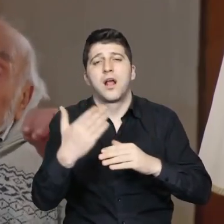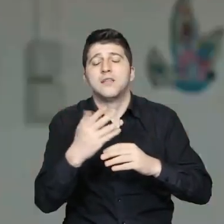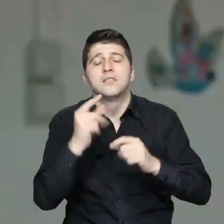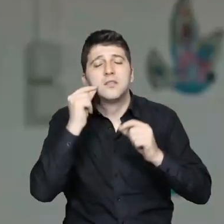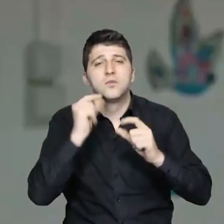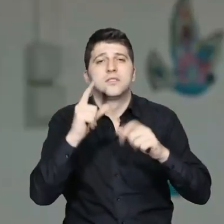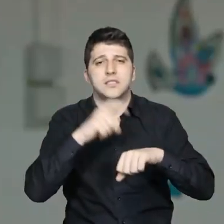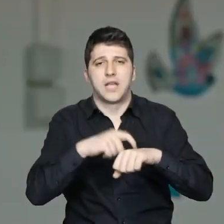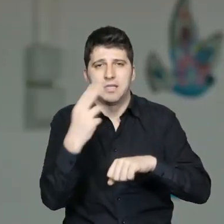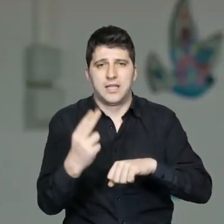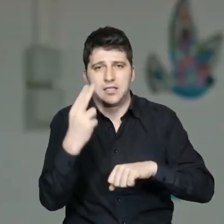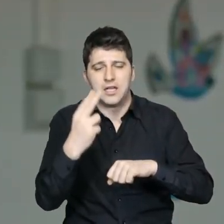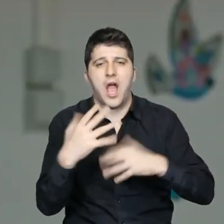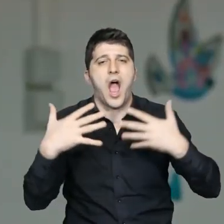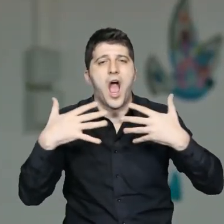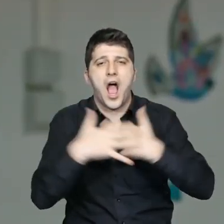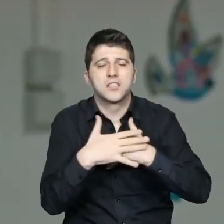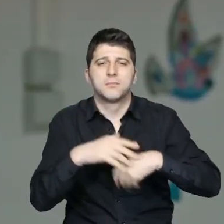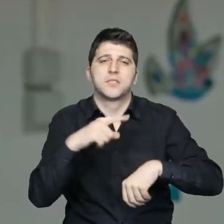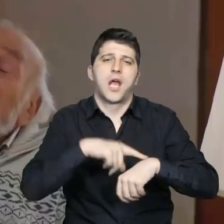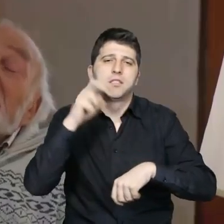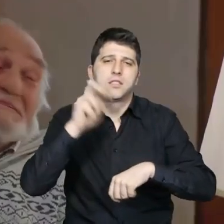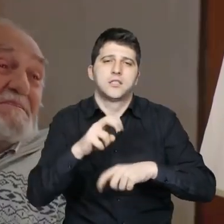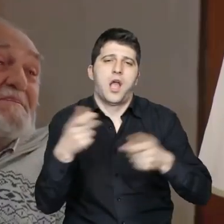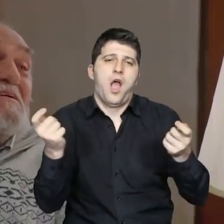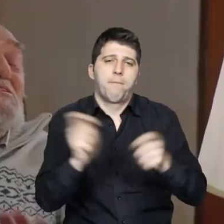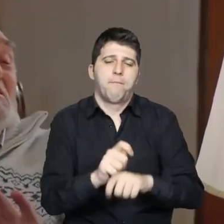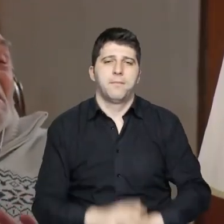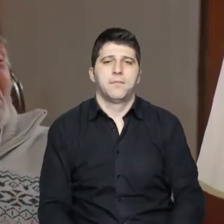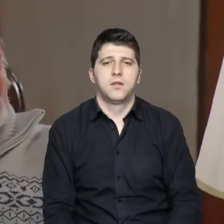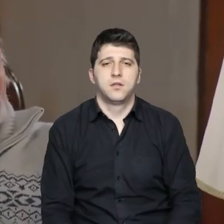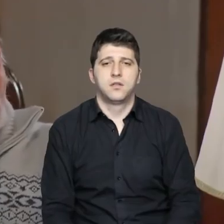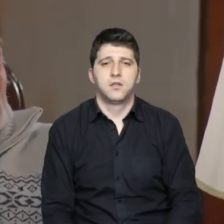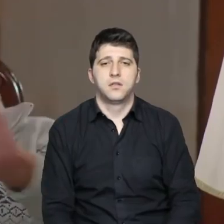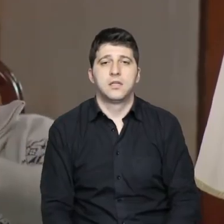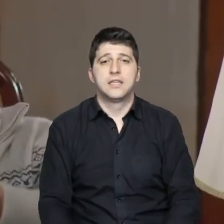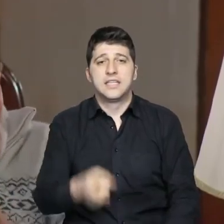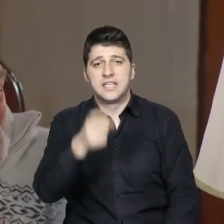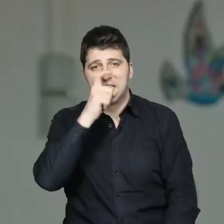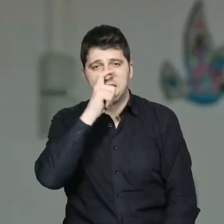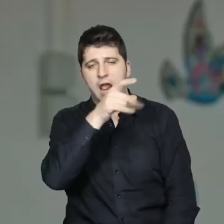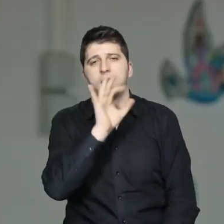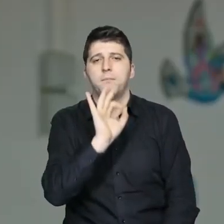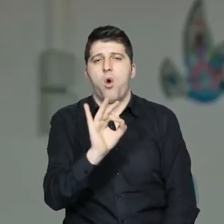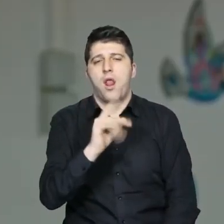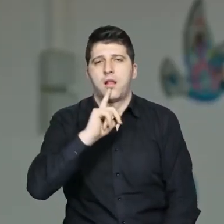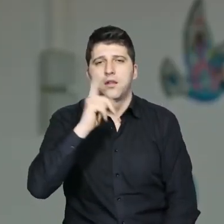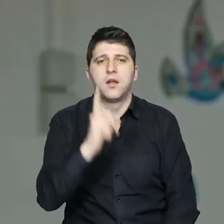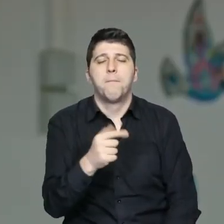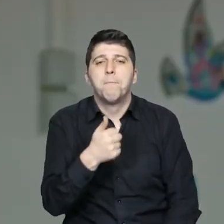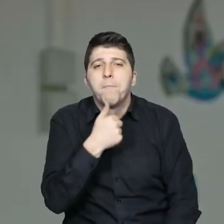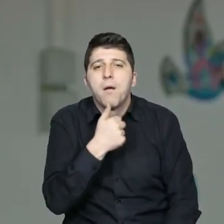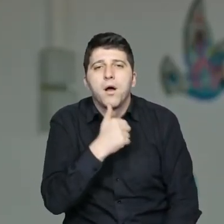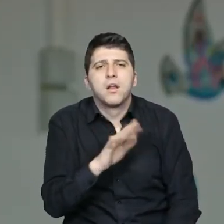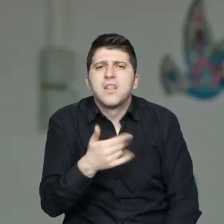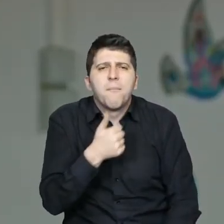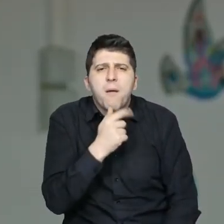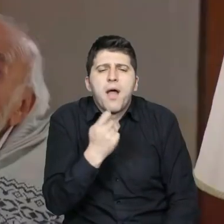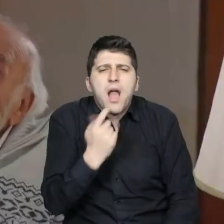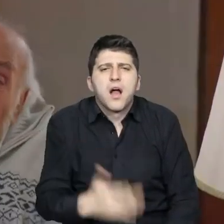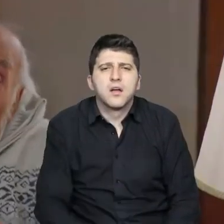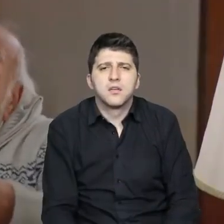saat 7'de. Akşam borusu saat 8'de. Kralınız böyle buyuruyor. Baba. Ne babası